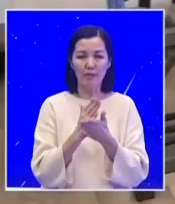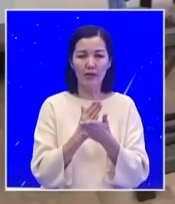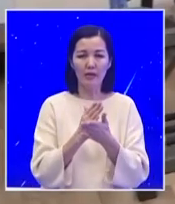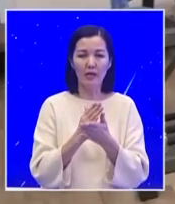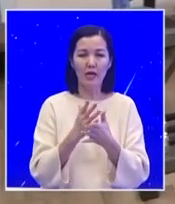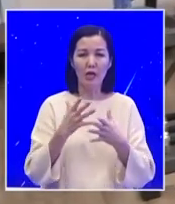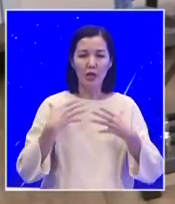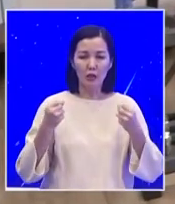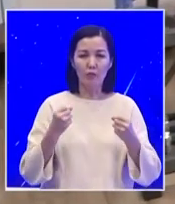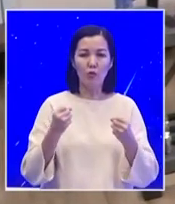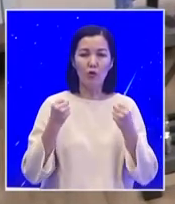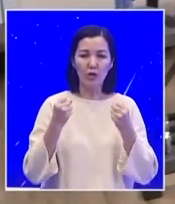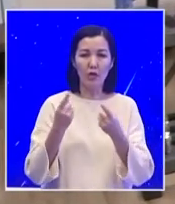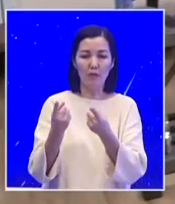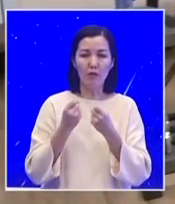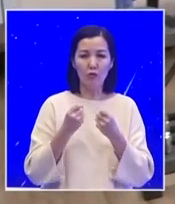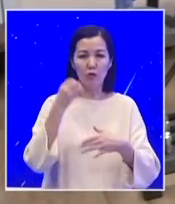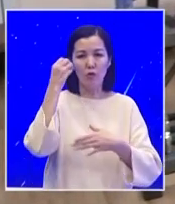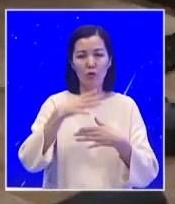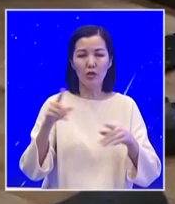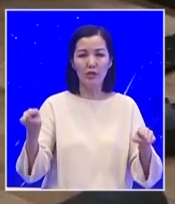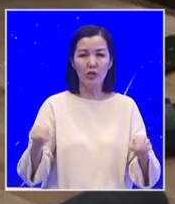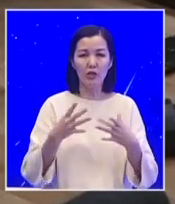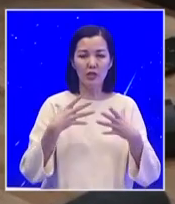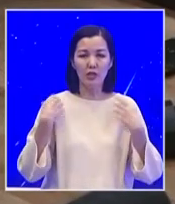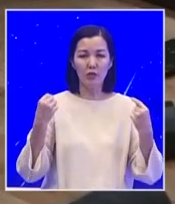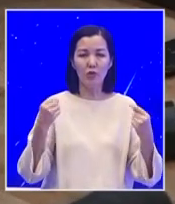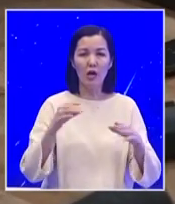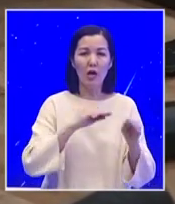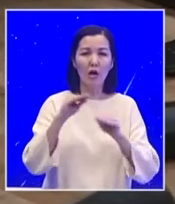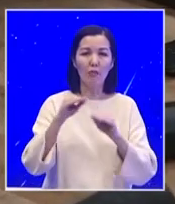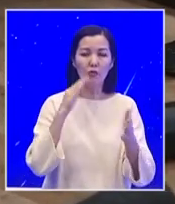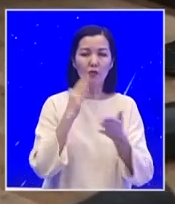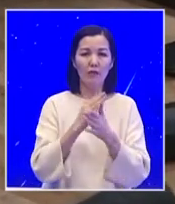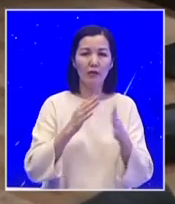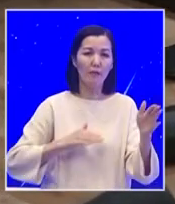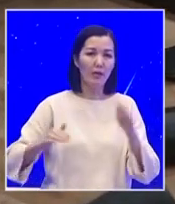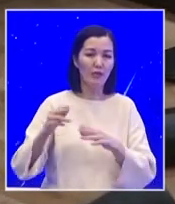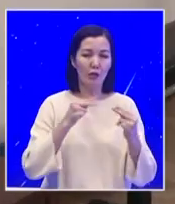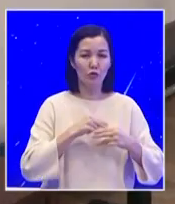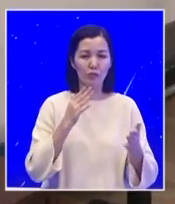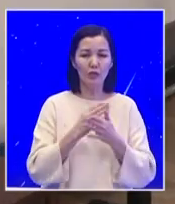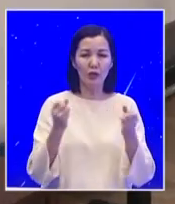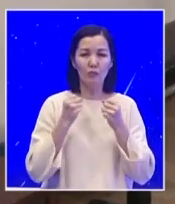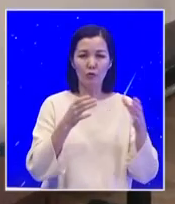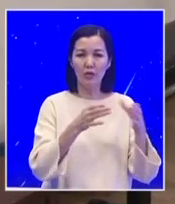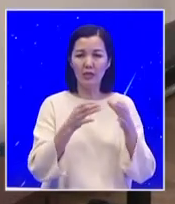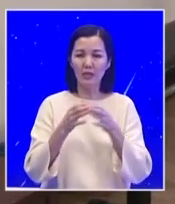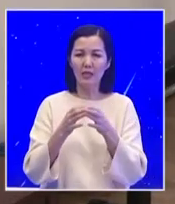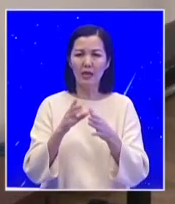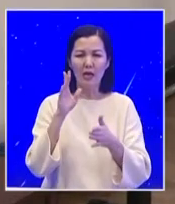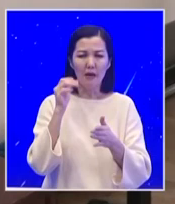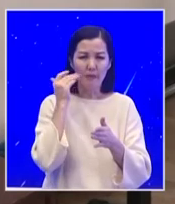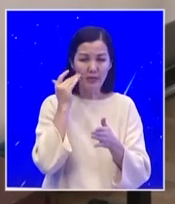балаларды спортқа баулуда. Орталықта шынықтыруға, оңалтуға қажетті қондырғылар бар. Бассейн жұмыс істейді. Спорттық секциялар ешқашан